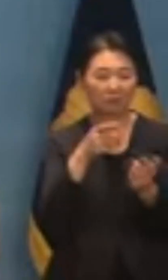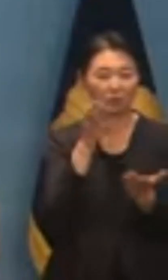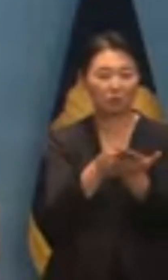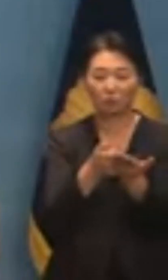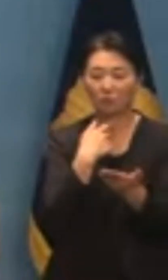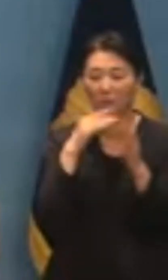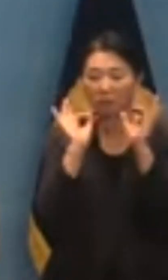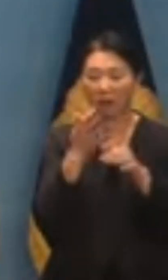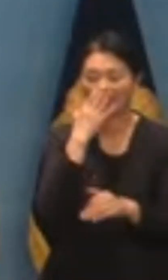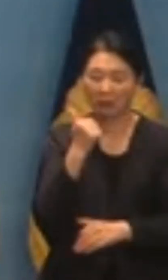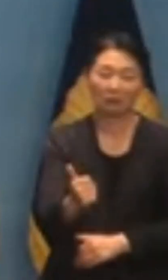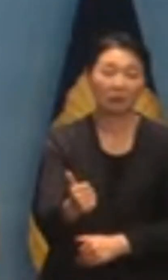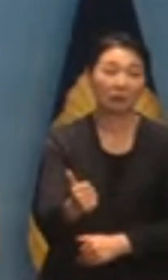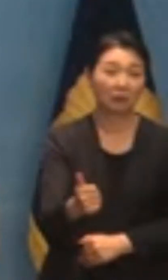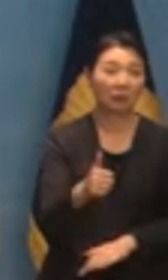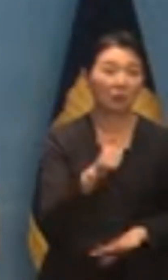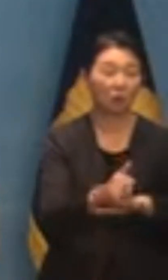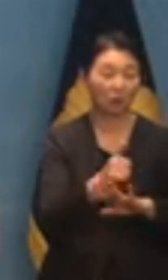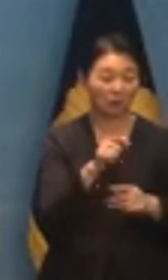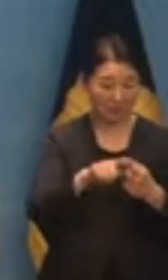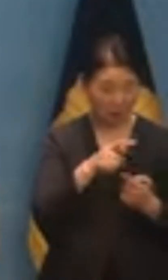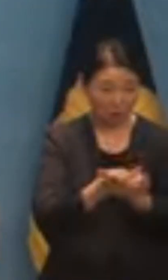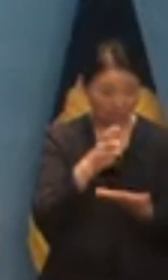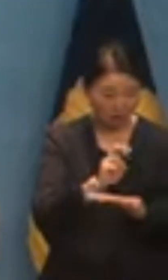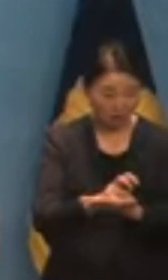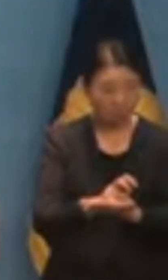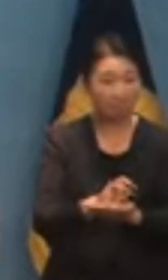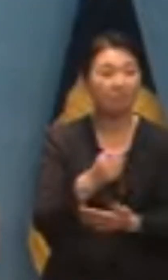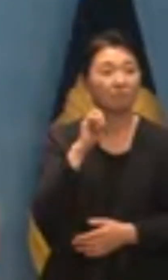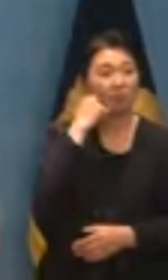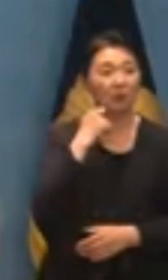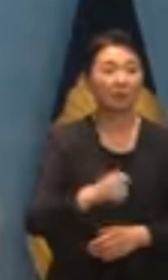됩니다. 이대로 개헌은 힘듭니다.